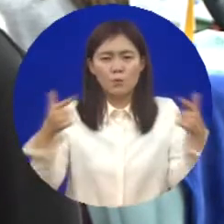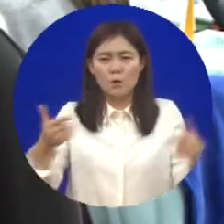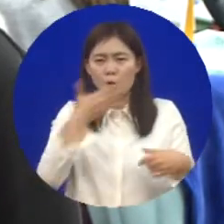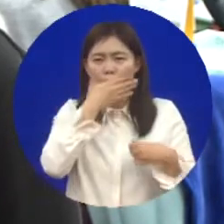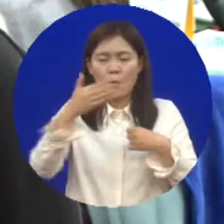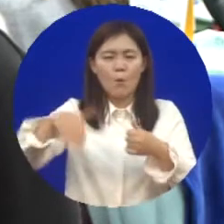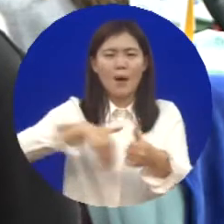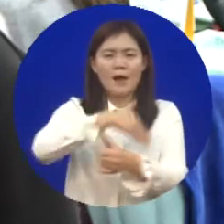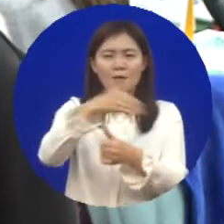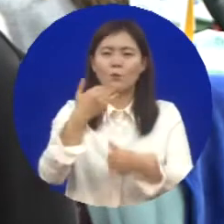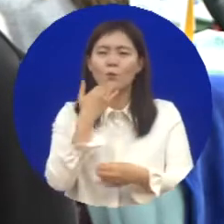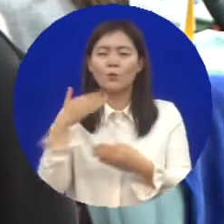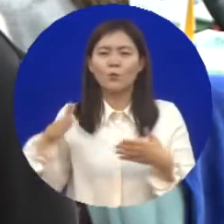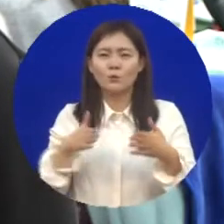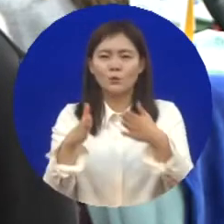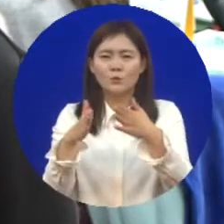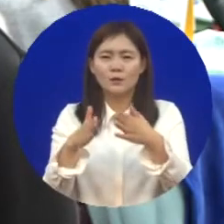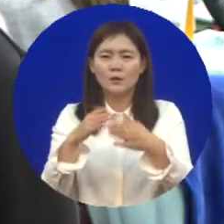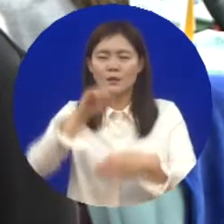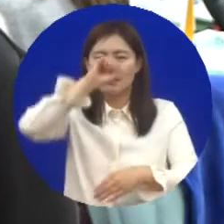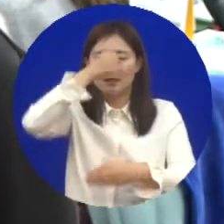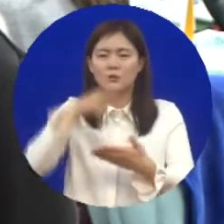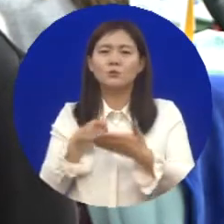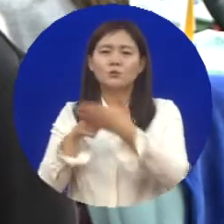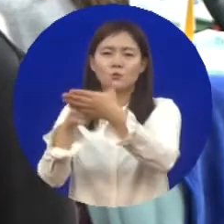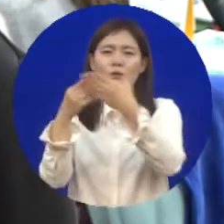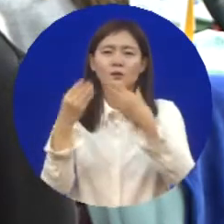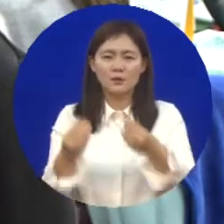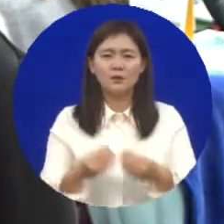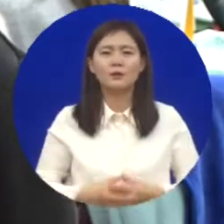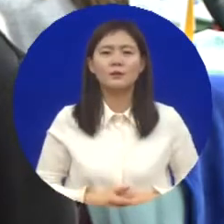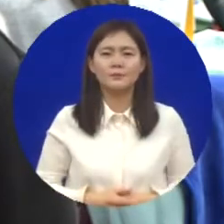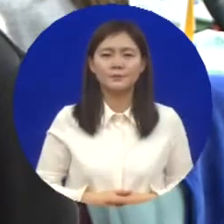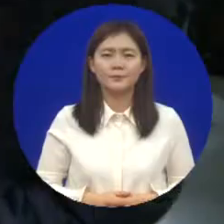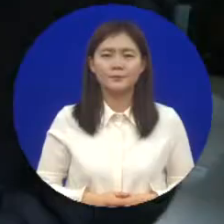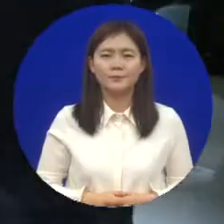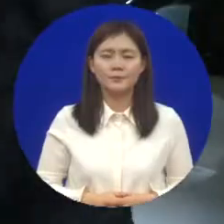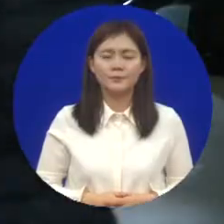있도록 환경부 경기도에 예산을 더 추가로 요청해 놓은 상태입니다.